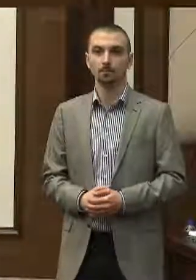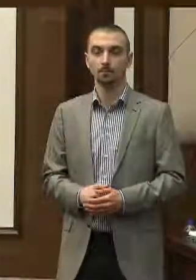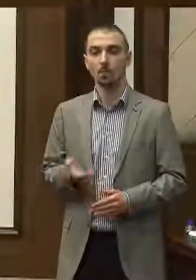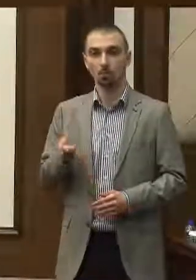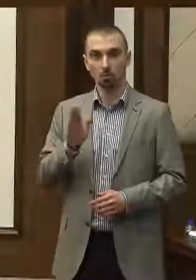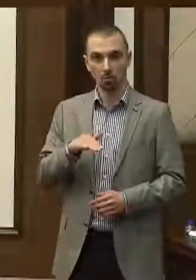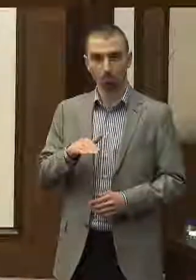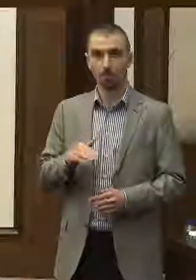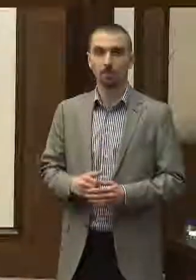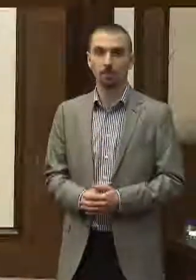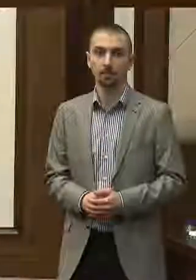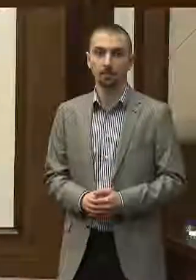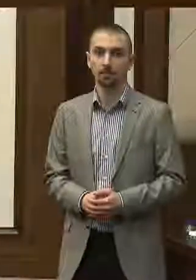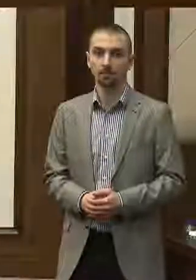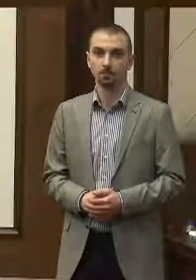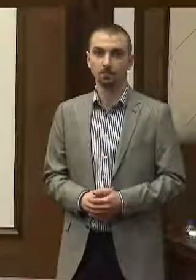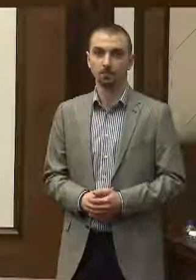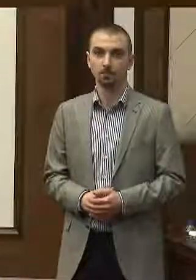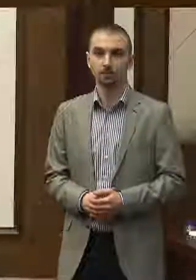Arkasından yine